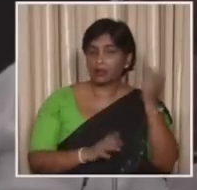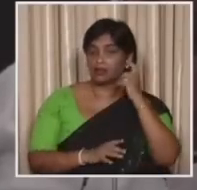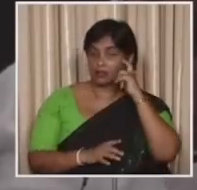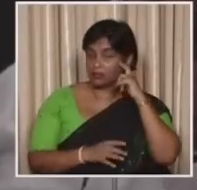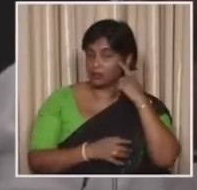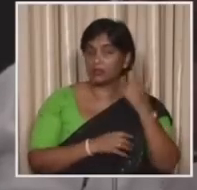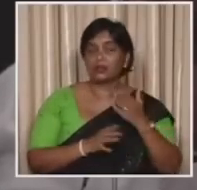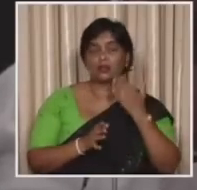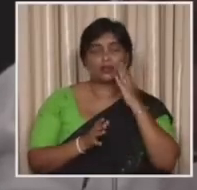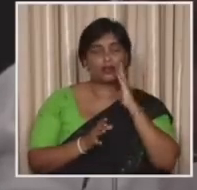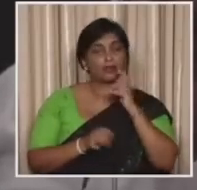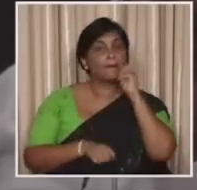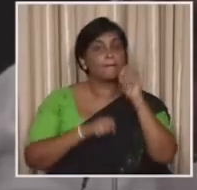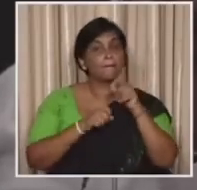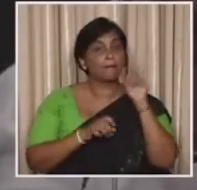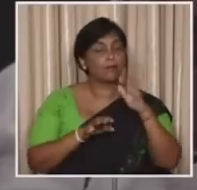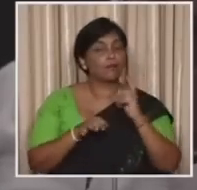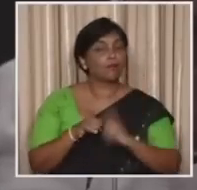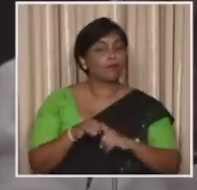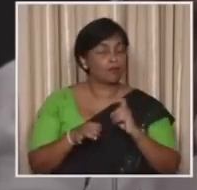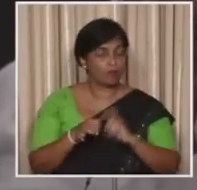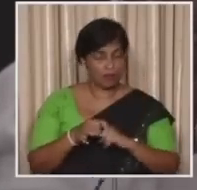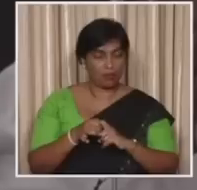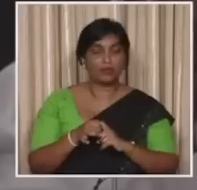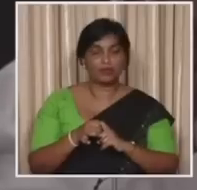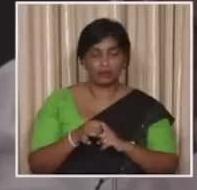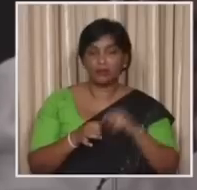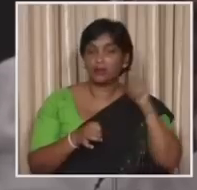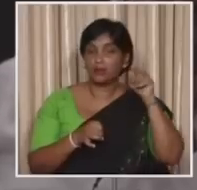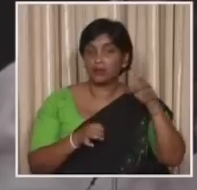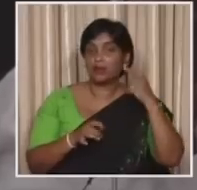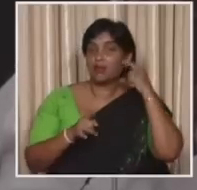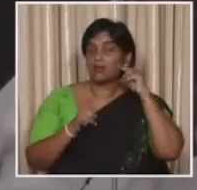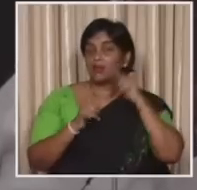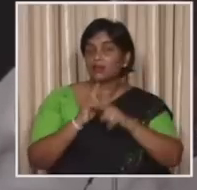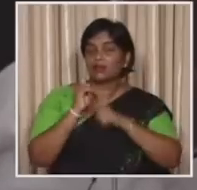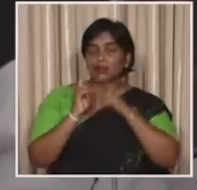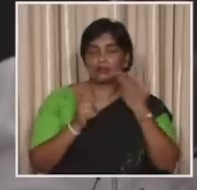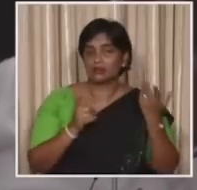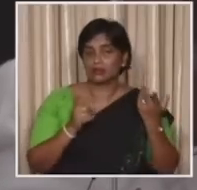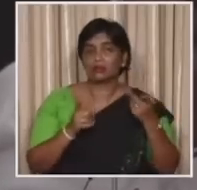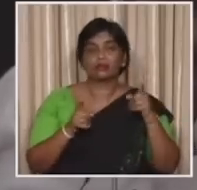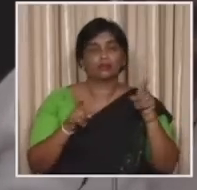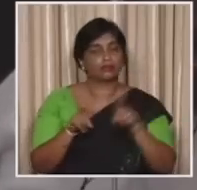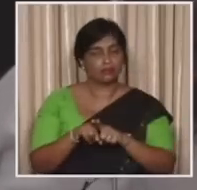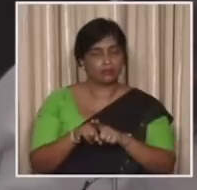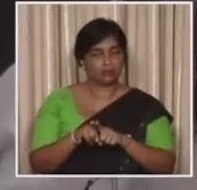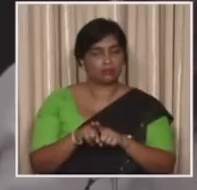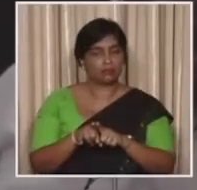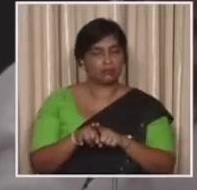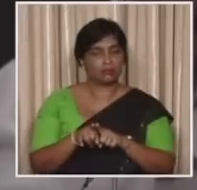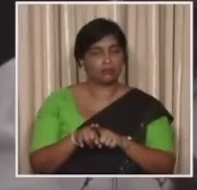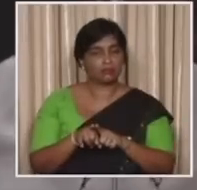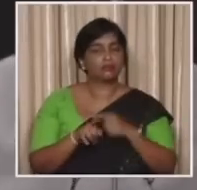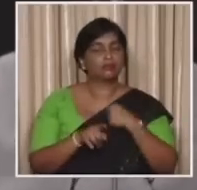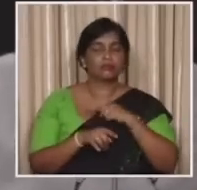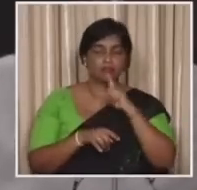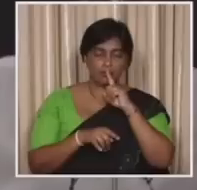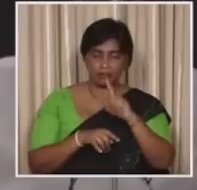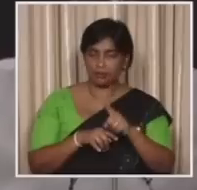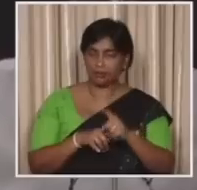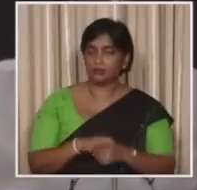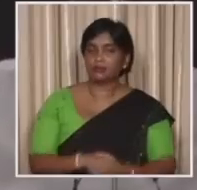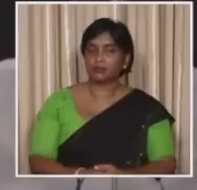නැහැ සාමාන්‍ය ජනතාවගේ තියෙන ප්‍රශ්නය ගැන ඒ අය කතා කරන්නේ මොනවද කියලා හිතා. ඒක නිසා මම ඔබතුමාගෙන් ඉල්ලීමක්